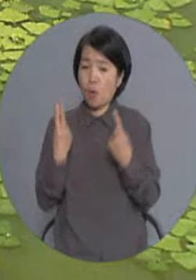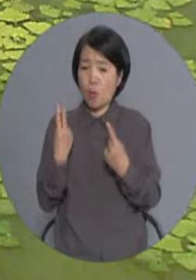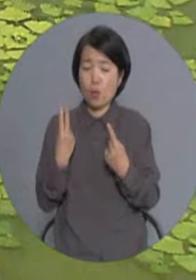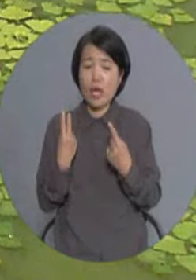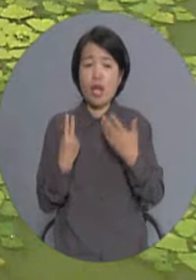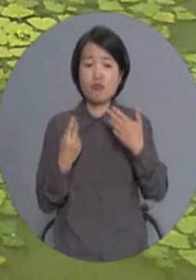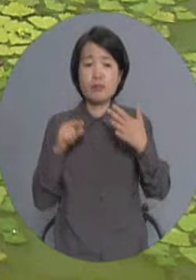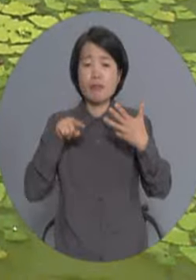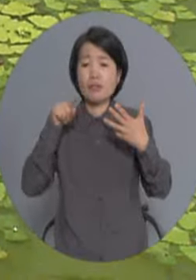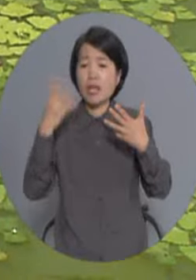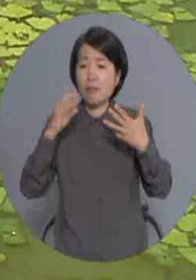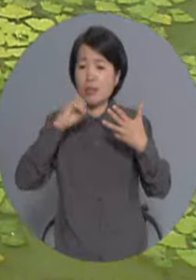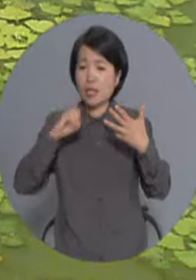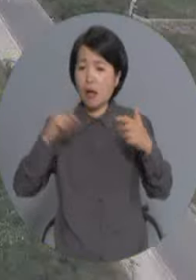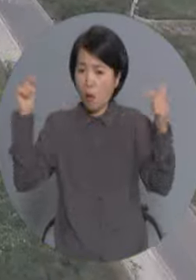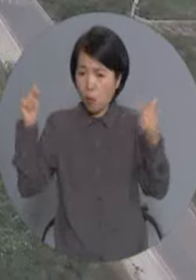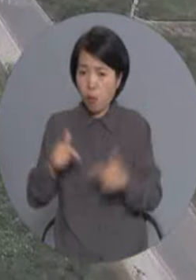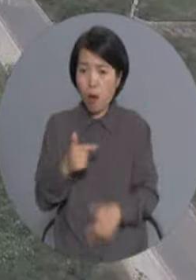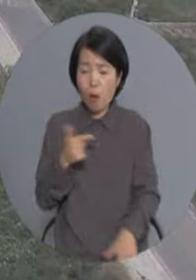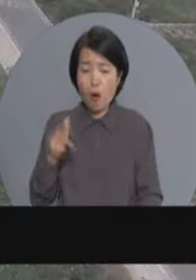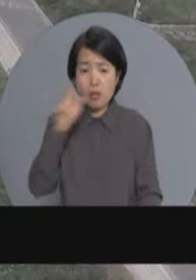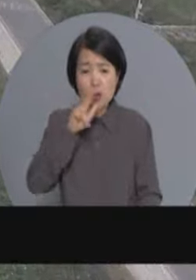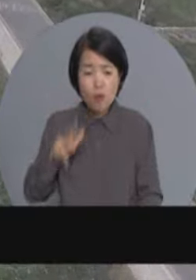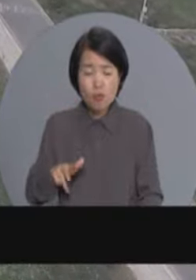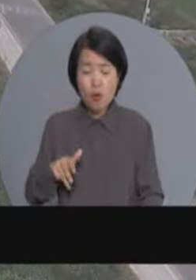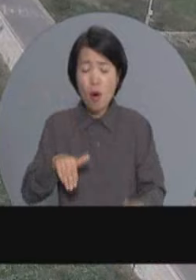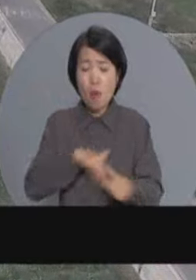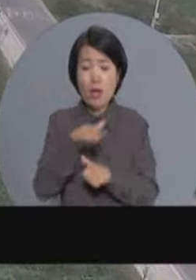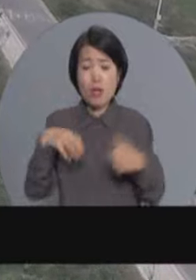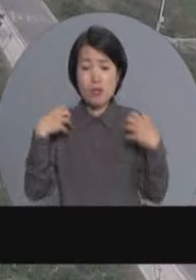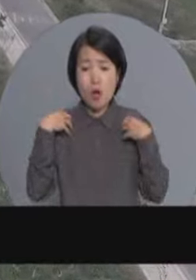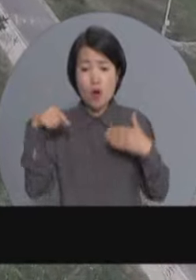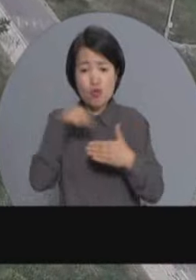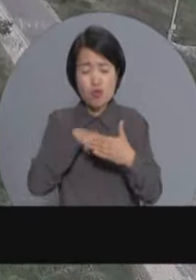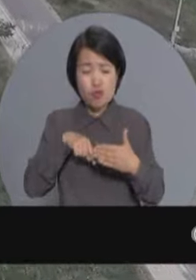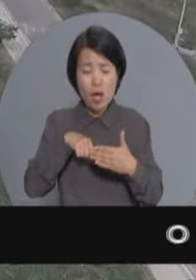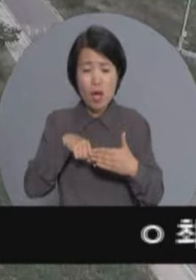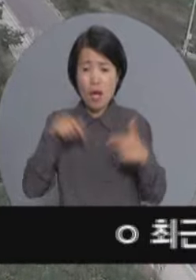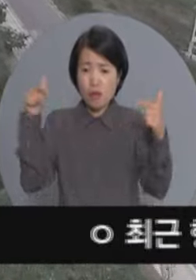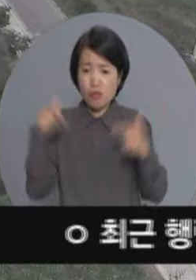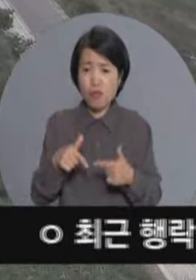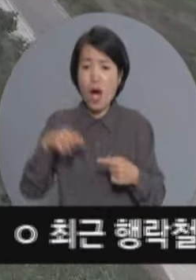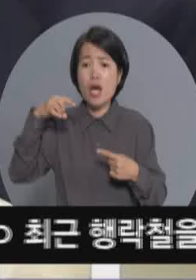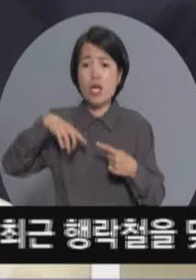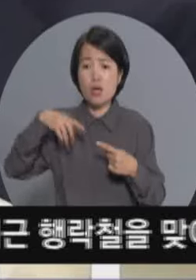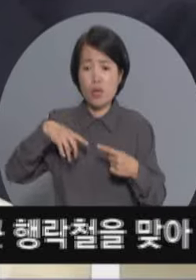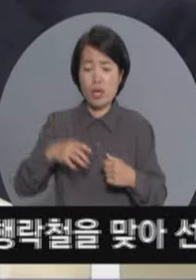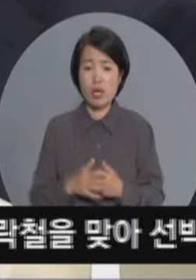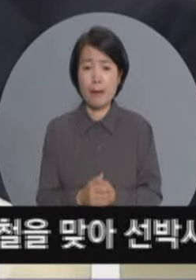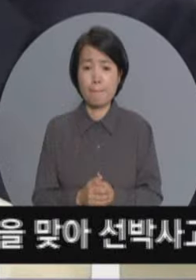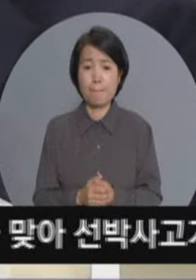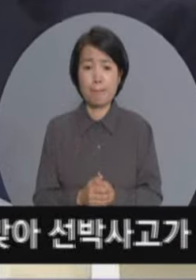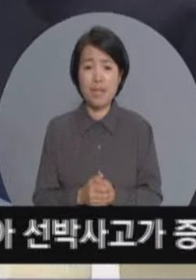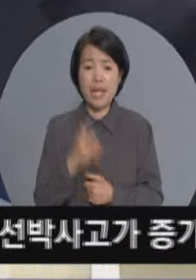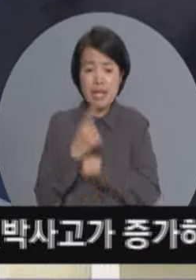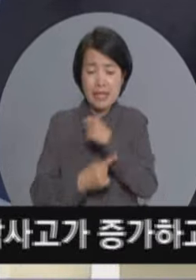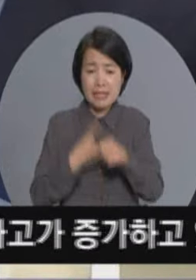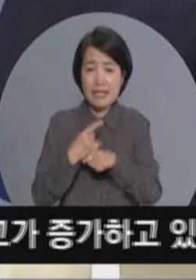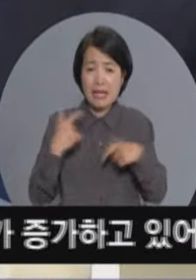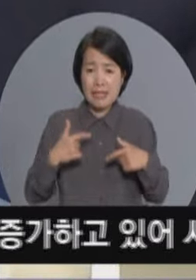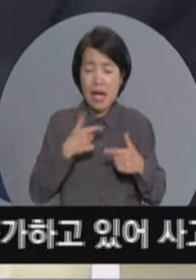93.4% 감소해 전국 일곱개 환경청 가운데 가장 큰 폭으로 줄었습니다 매년 녹조 발생